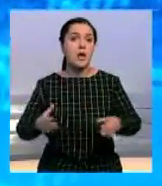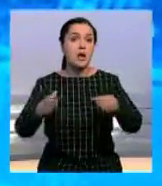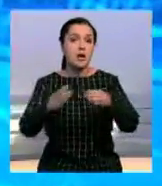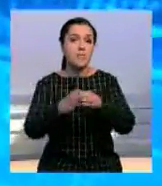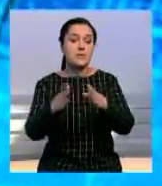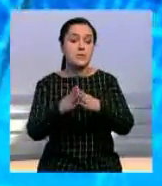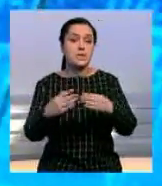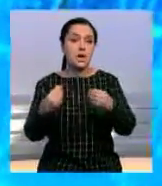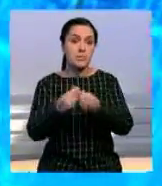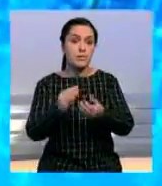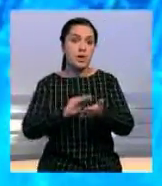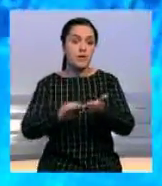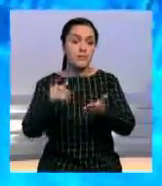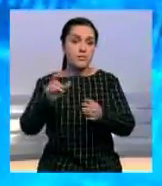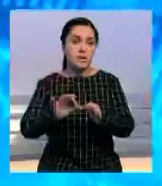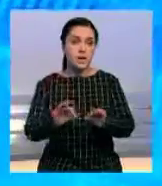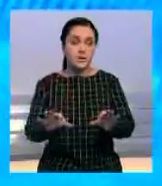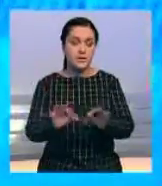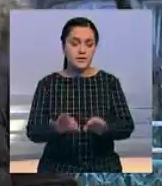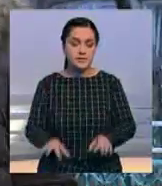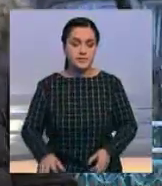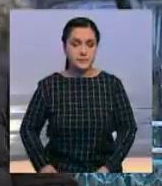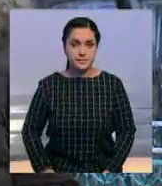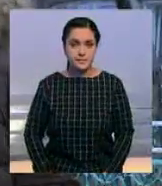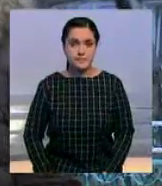династии расскажет моя коллега Ирина Панфилова.